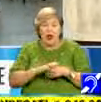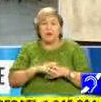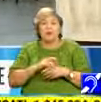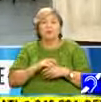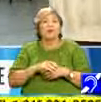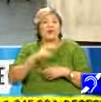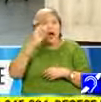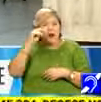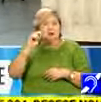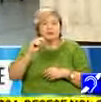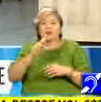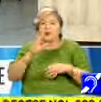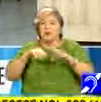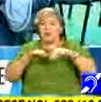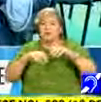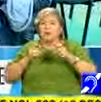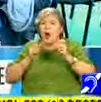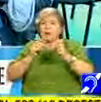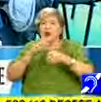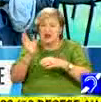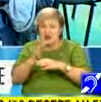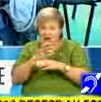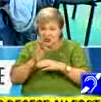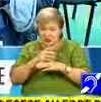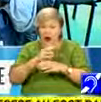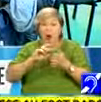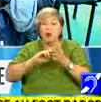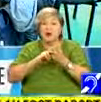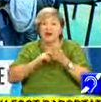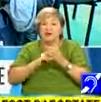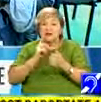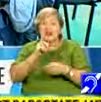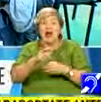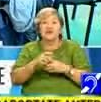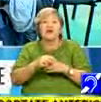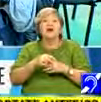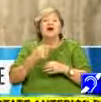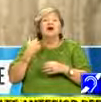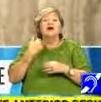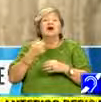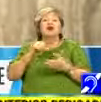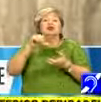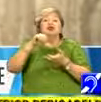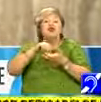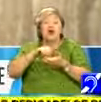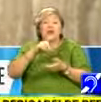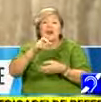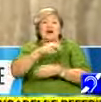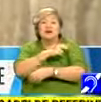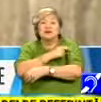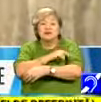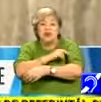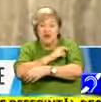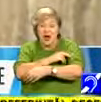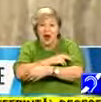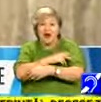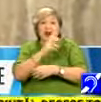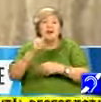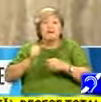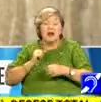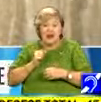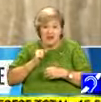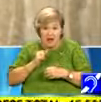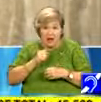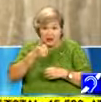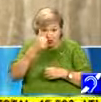anunțat deja, Ministerul Apărării Naționale organizează maratonul de vaccinare împreună pentru viață, împreună pentru viitor, în cele